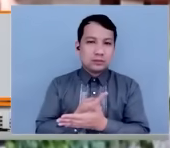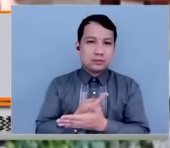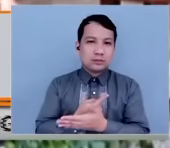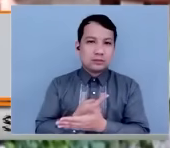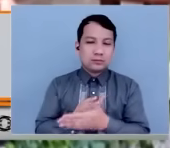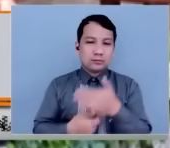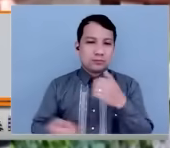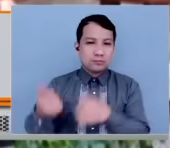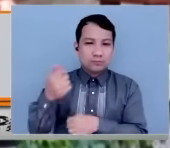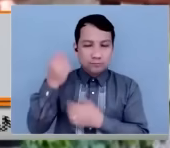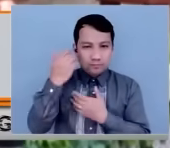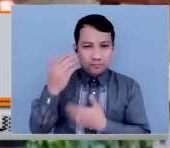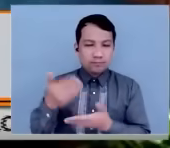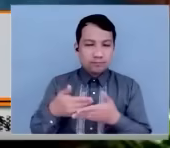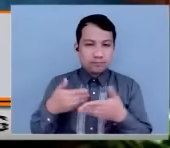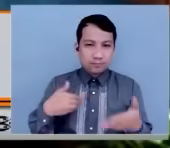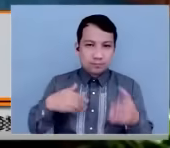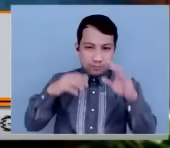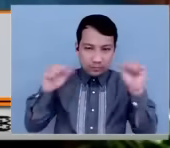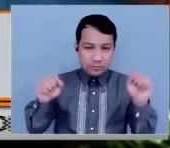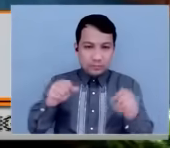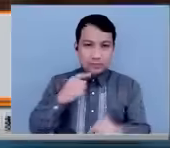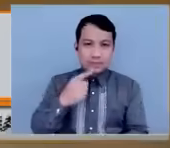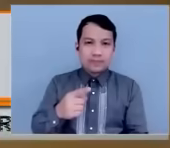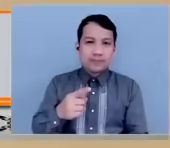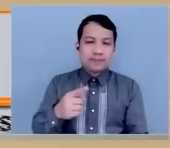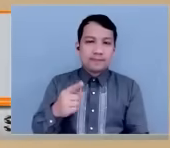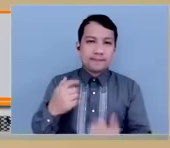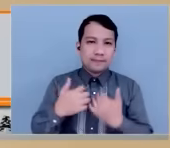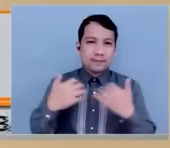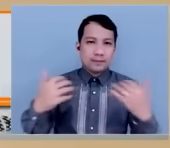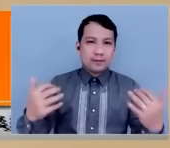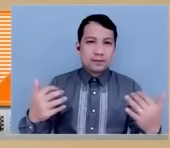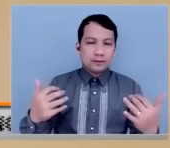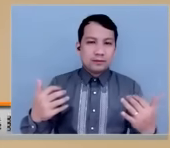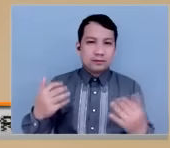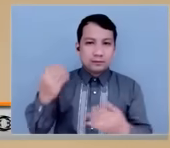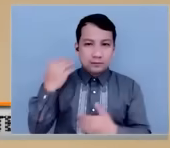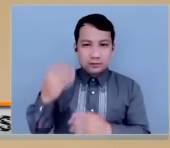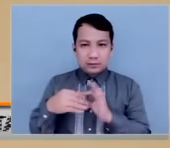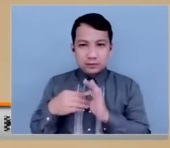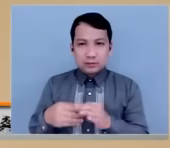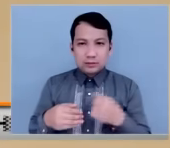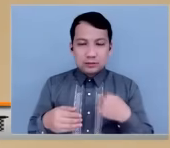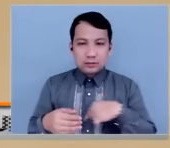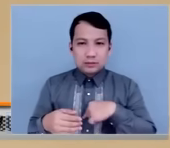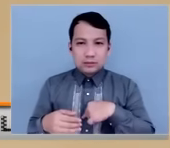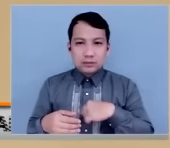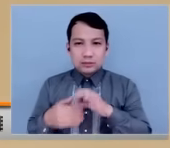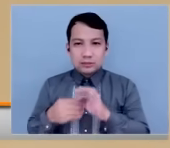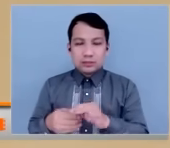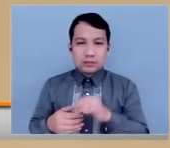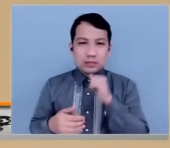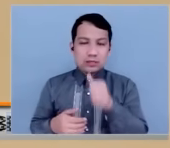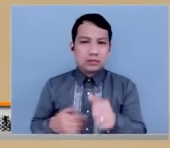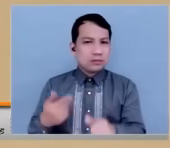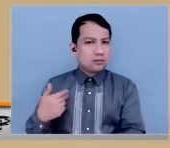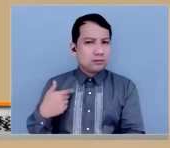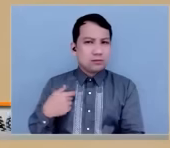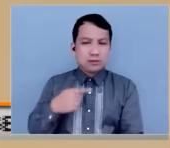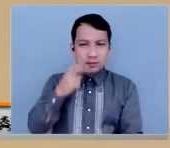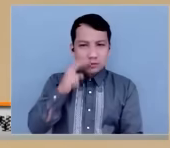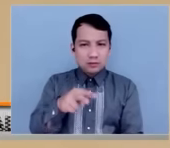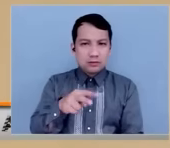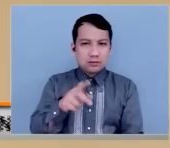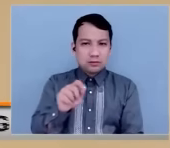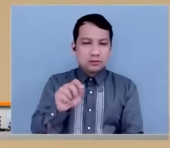magtalumpati ang pangulo sa Batasan naglabas na ng pahayag ang Office of the vice Pres na nags hindi rin manonood ng SONA sa